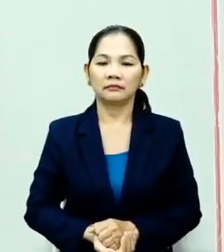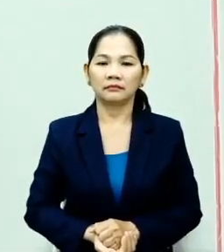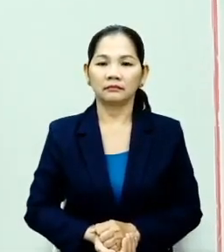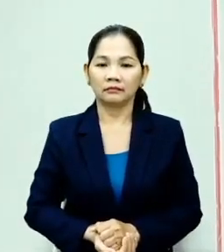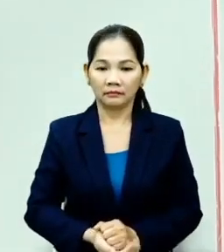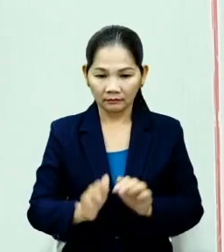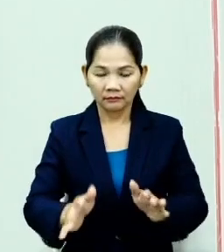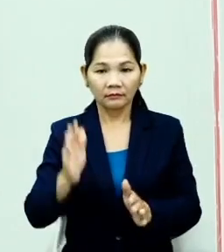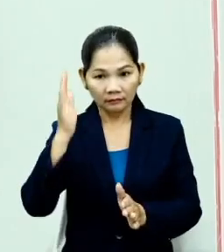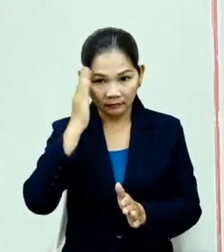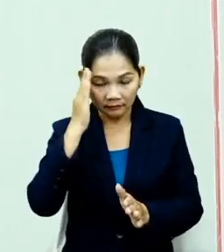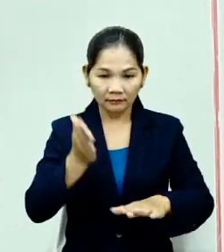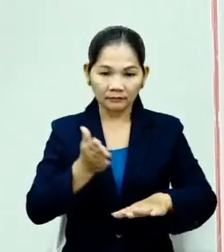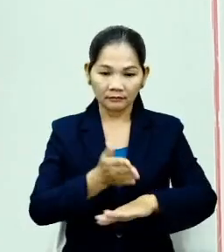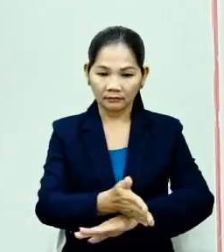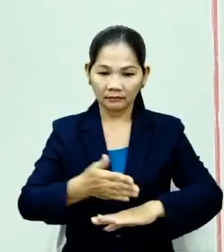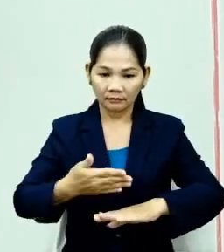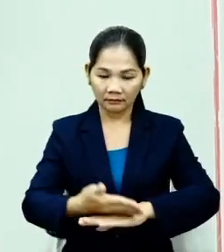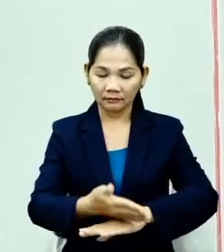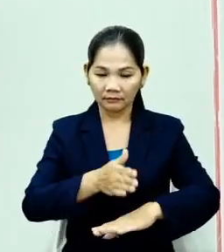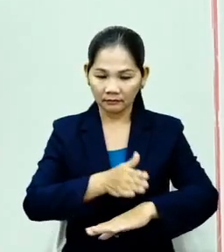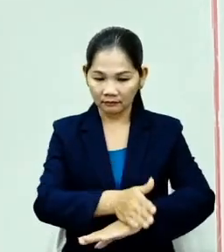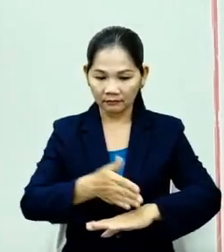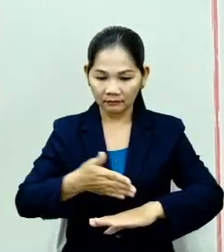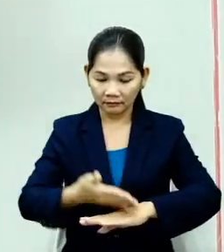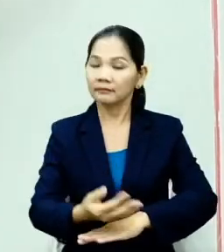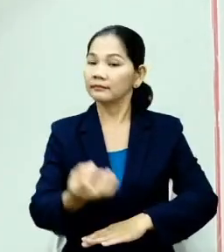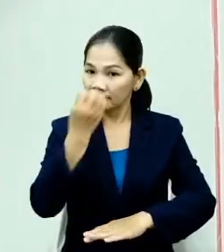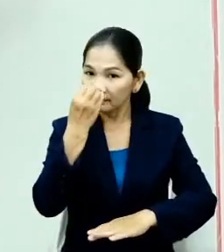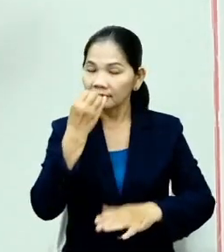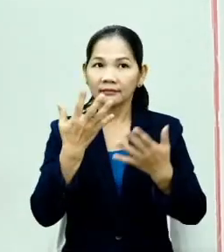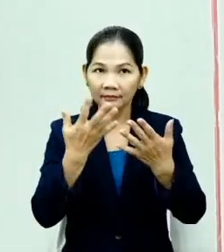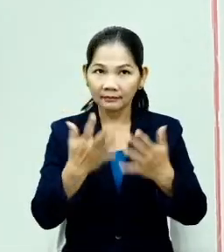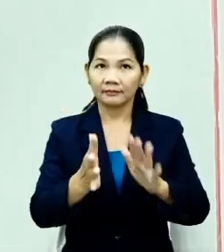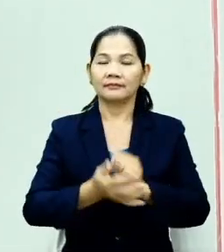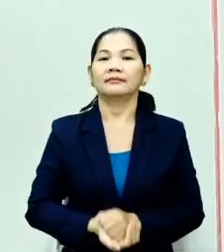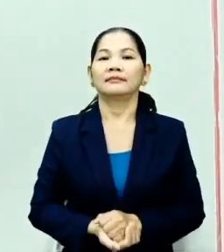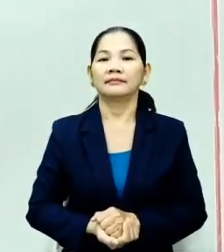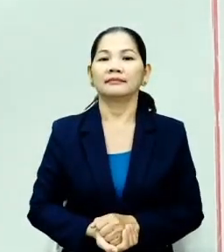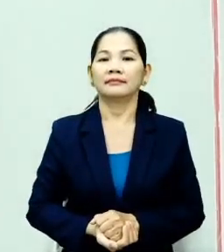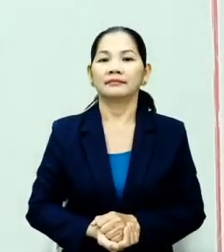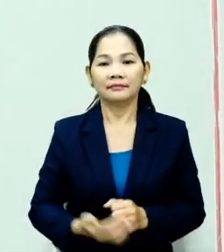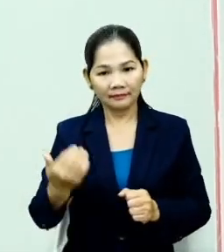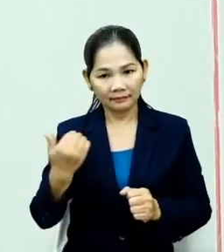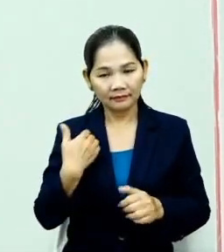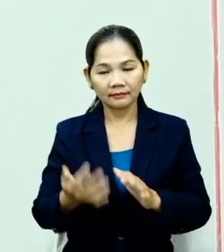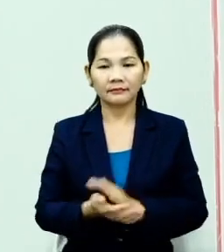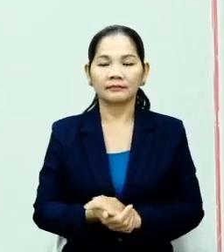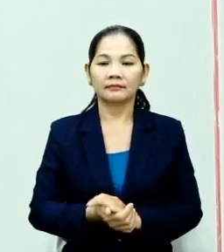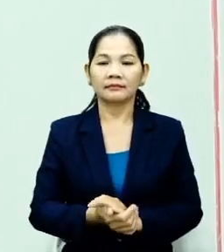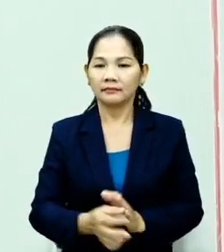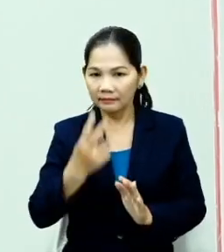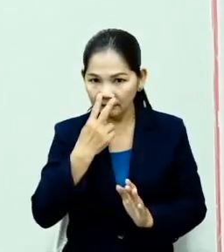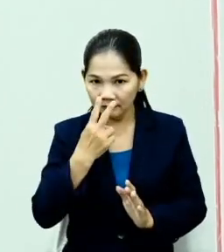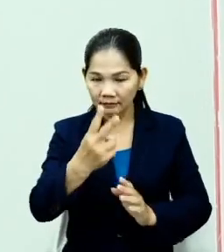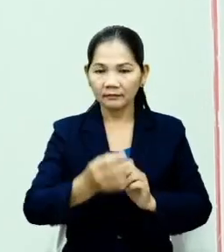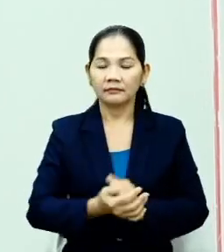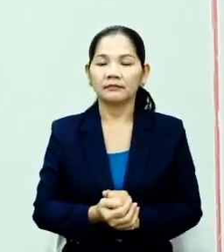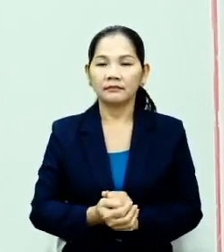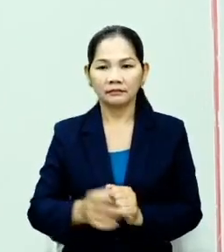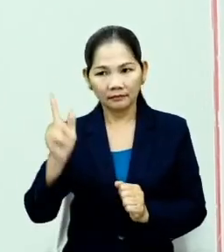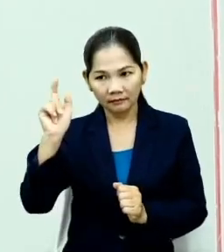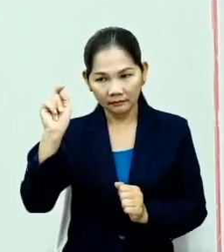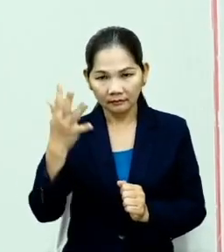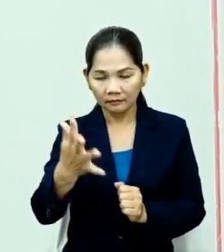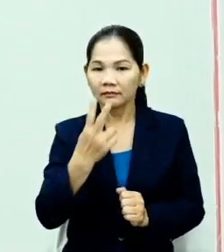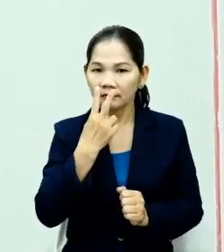đỏ hết bác cót cho mình nổ hai hết bác cót cho thử lọc bán nhà mình nổ hai đài nè con. Chà, à là con bàn khơi chà rụp hiệp